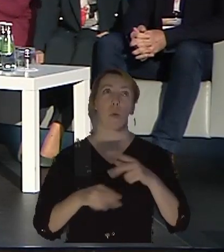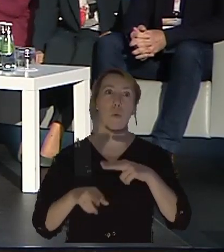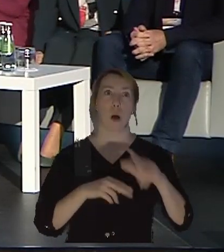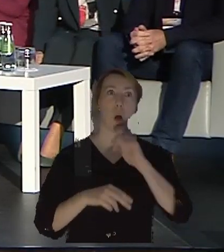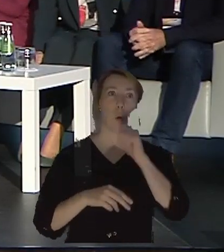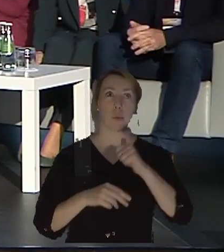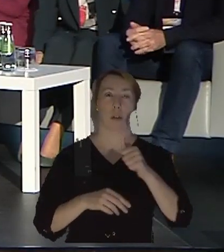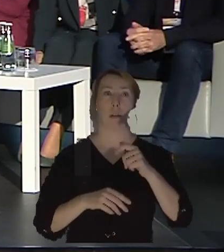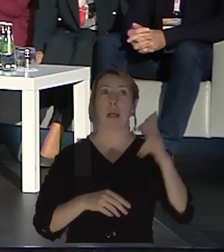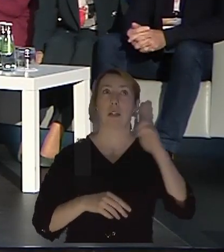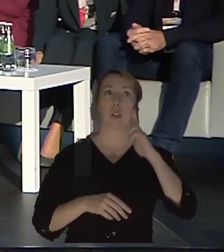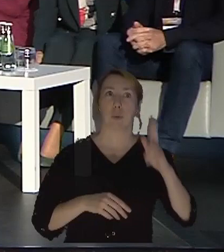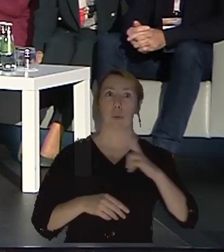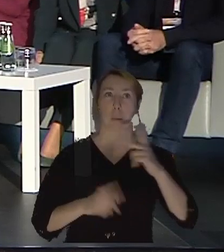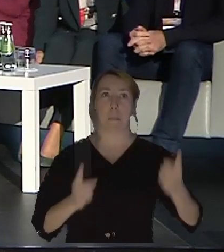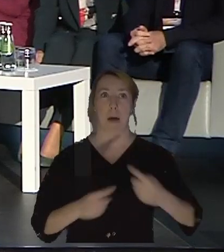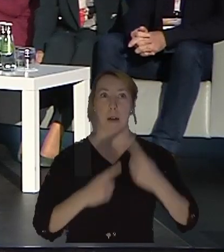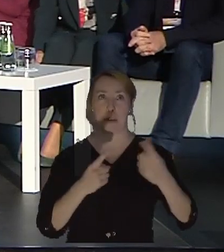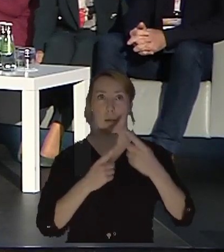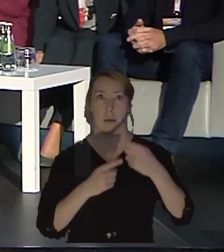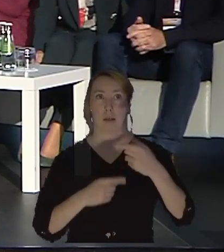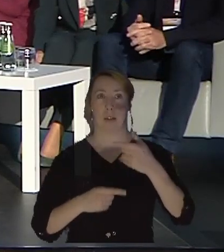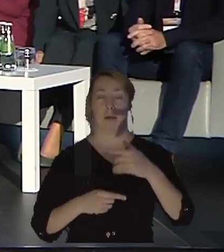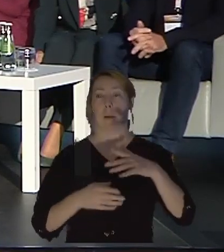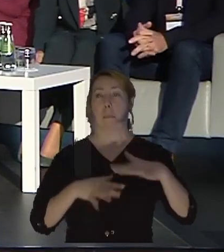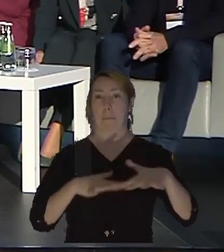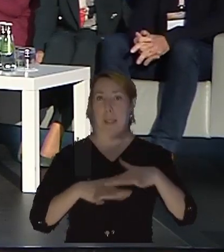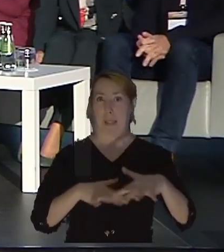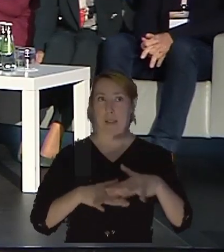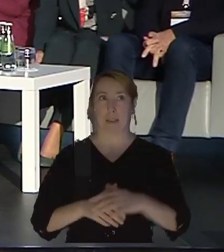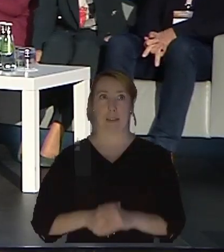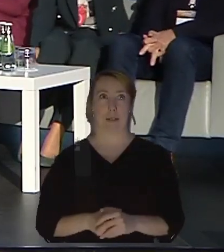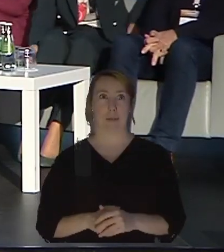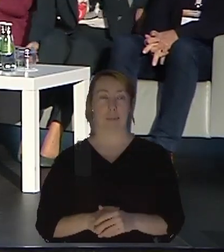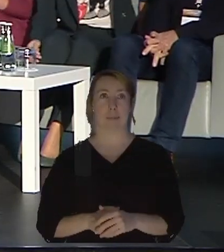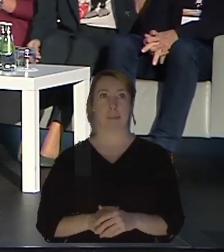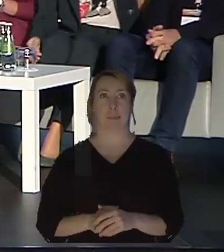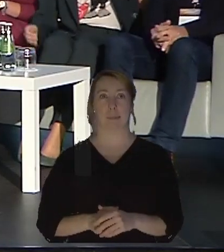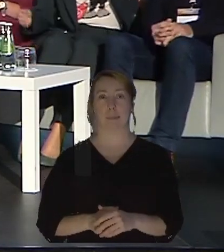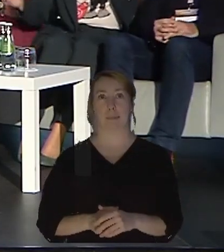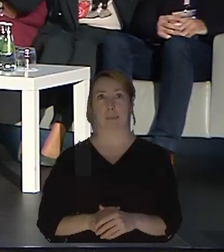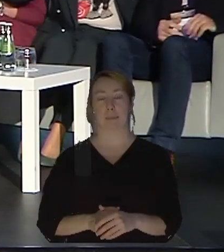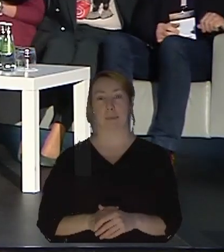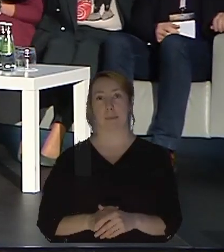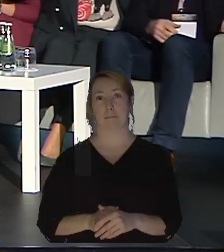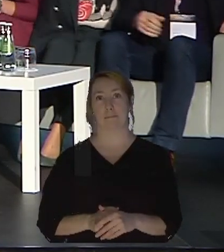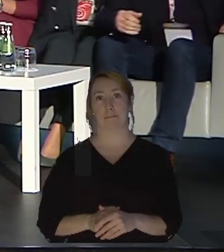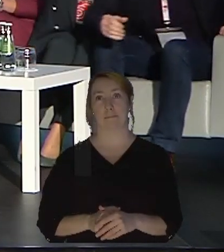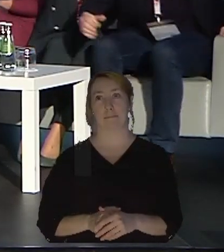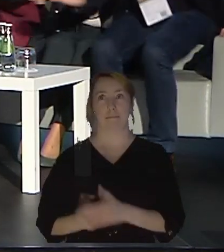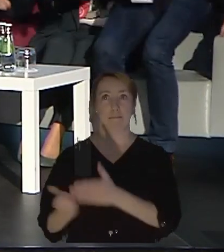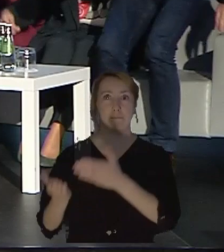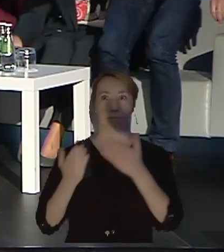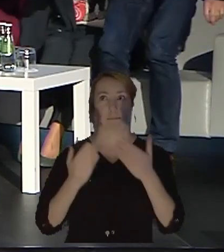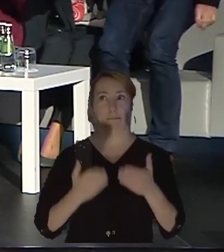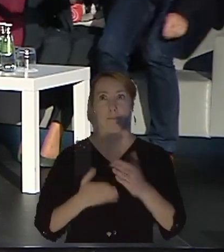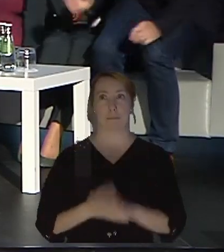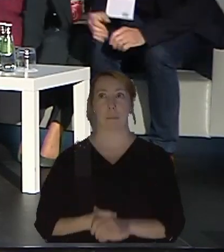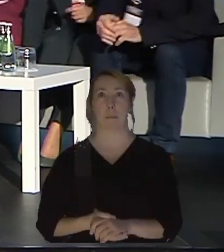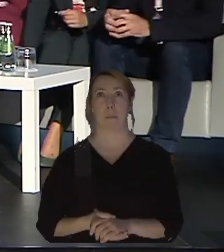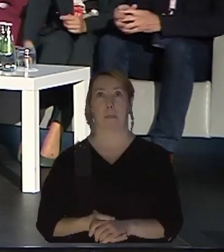Instytutu Marketingu Miejsc Best Place. Dzień dobry, Adamie. Zapraszam. I last but not